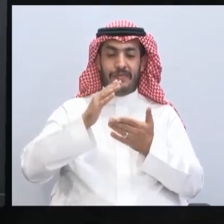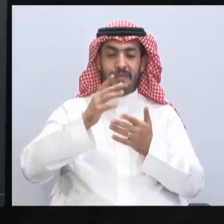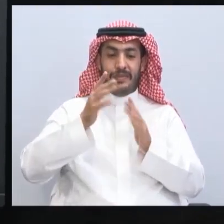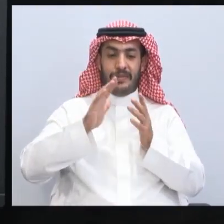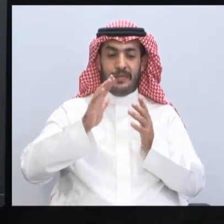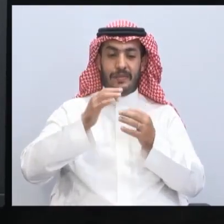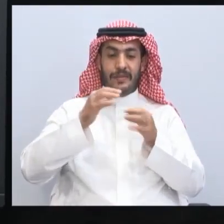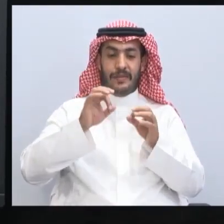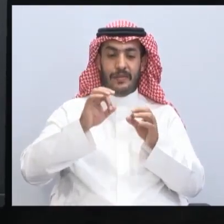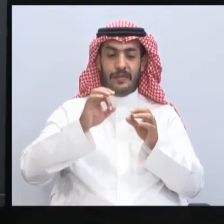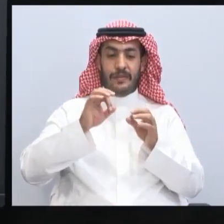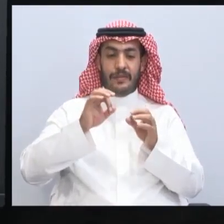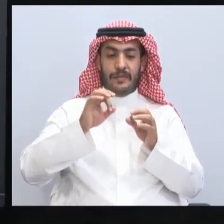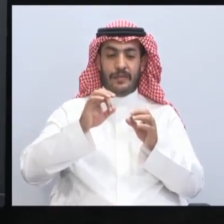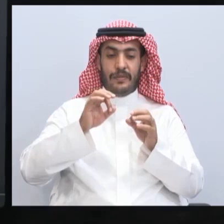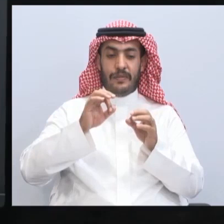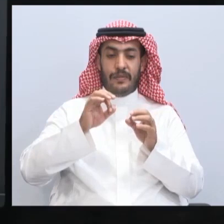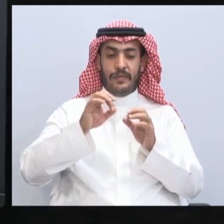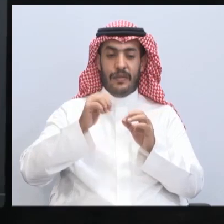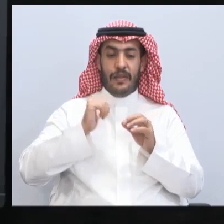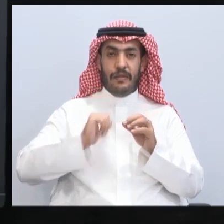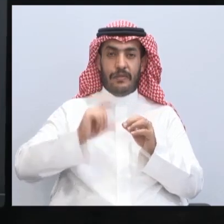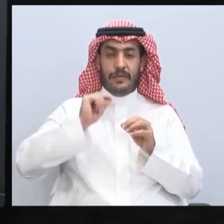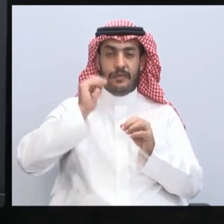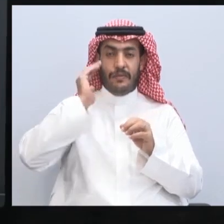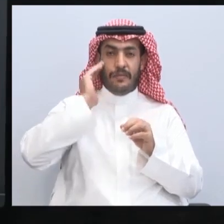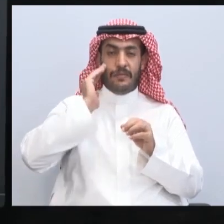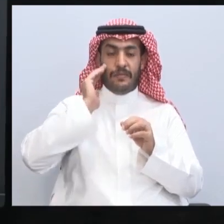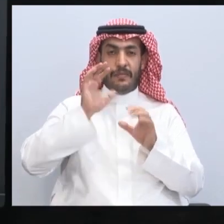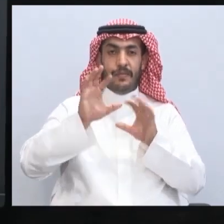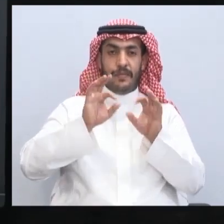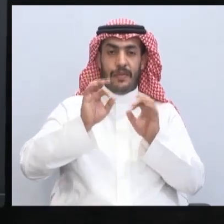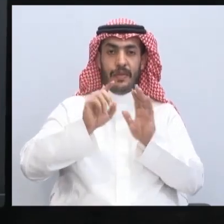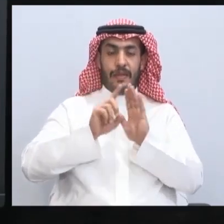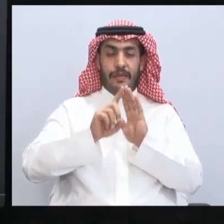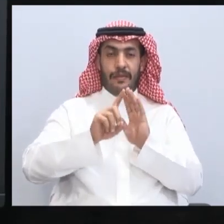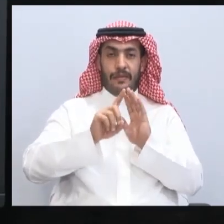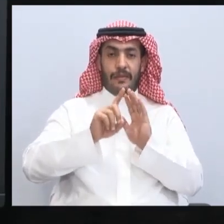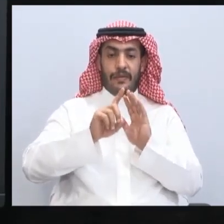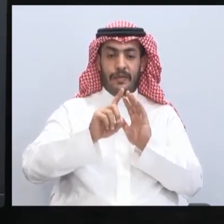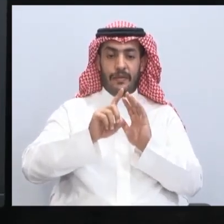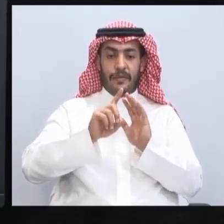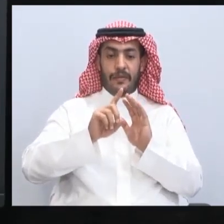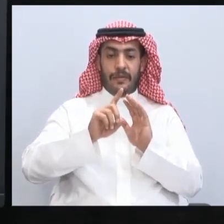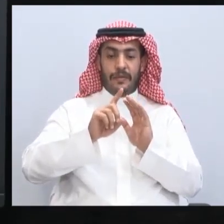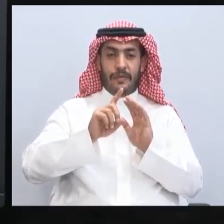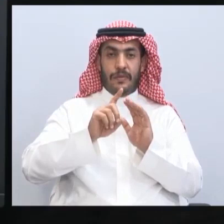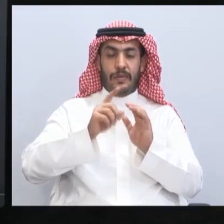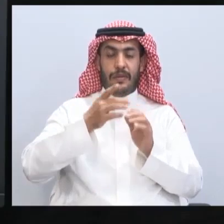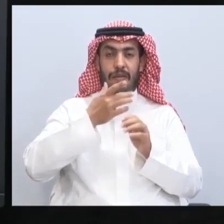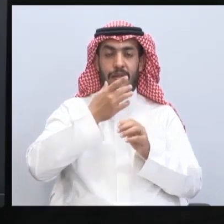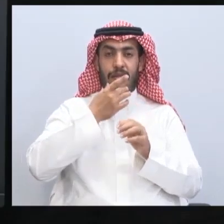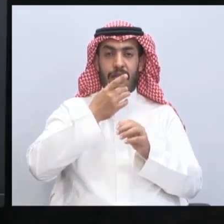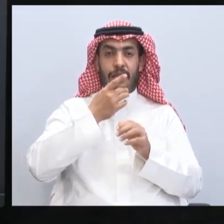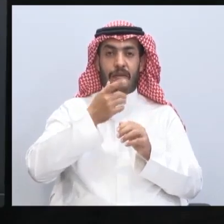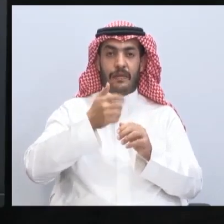تقريبا بكاملها فا ابنائي وبنات الطلاب اختار الامام ممتازين احسنتم اختار الرياض